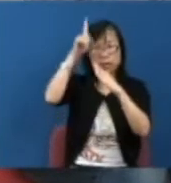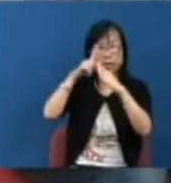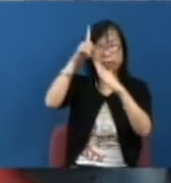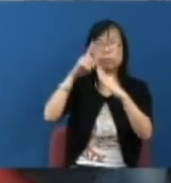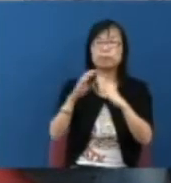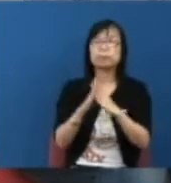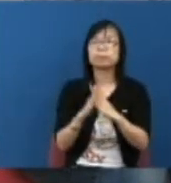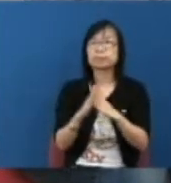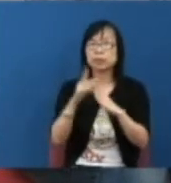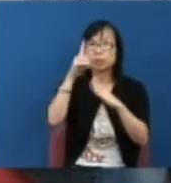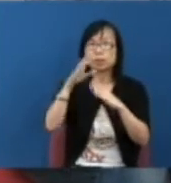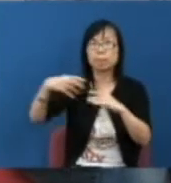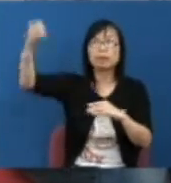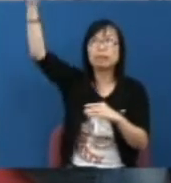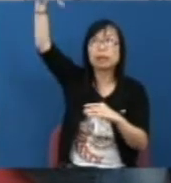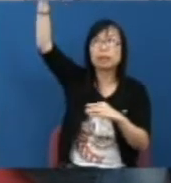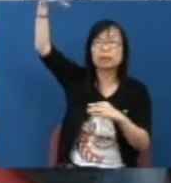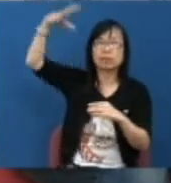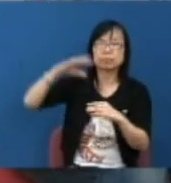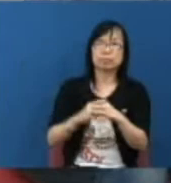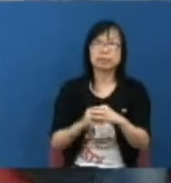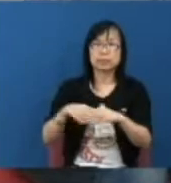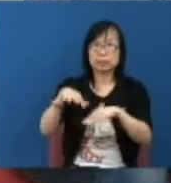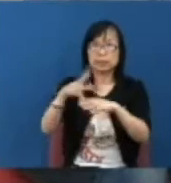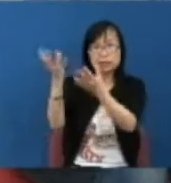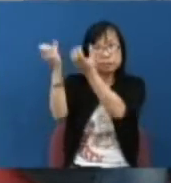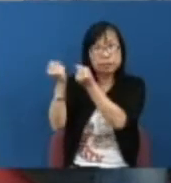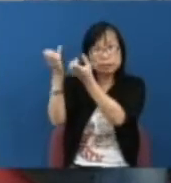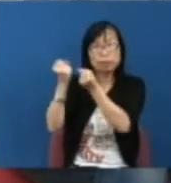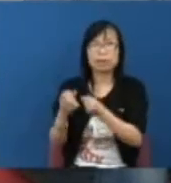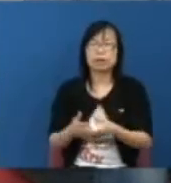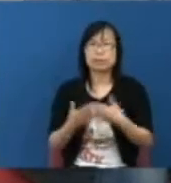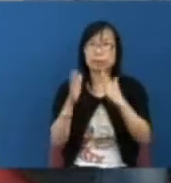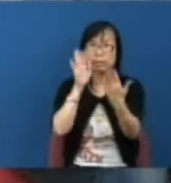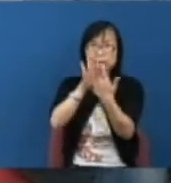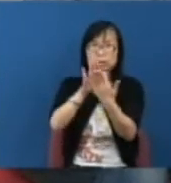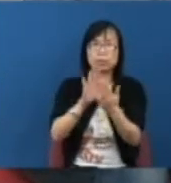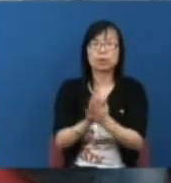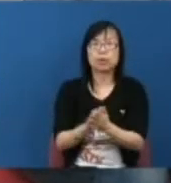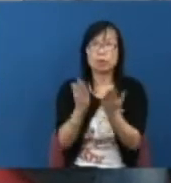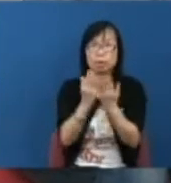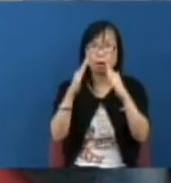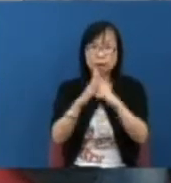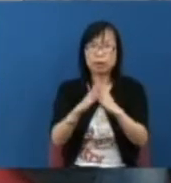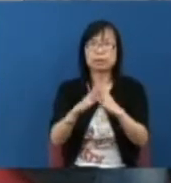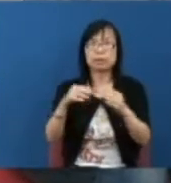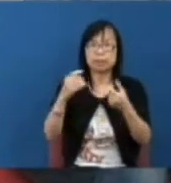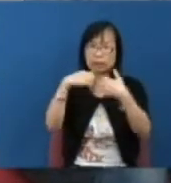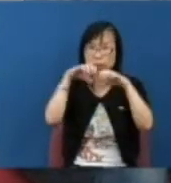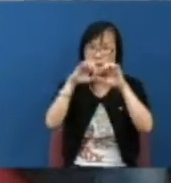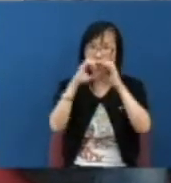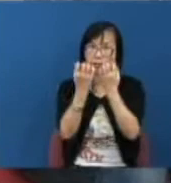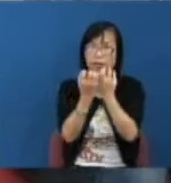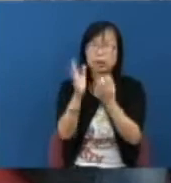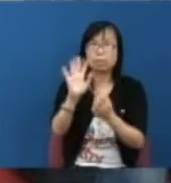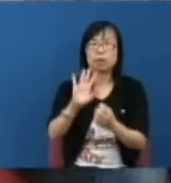一啲太陽能嘅接收。咁唔通嗰啲對學校或者啲機構嗰啲做法又係一個負面？我覺得唔應